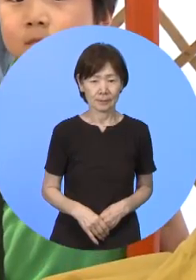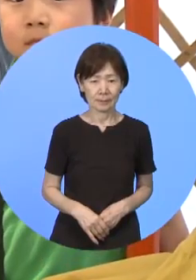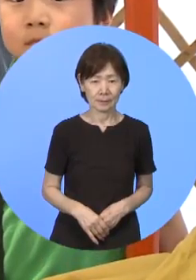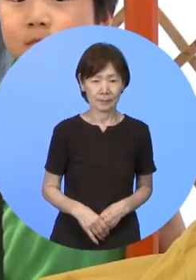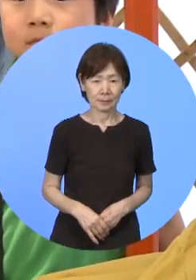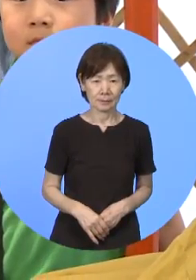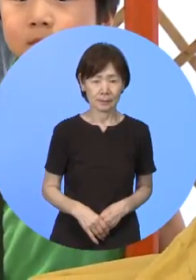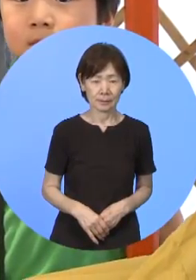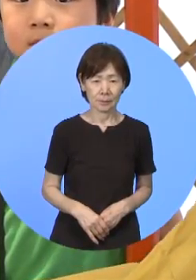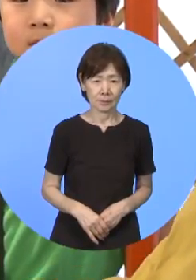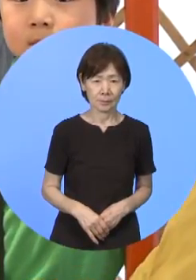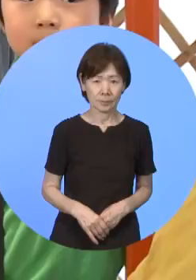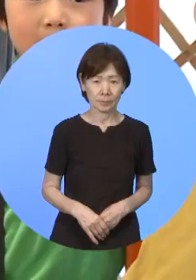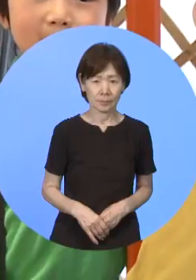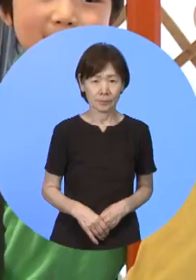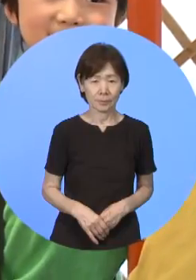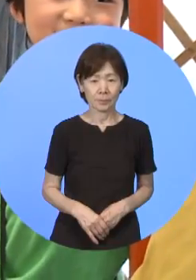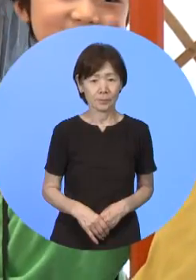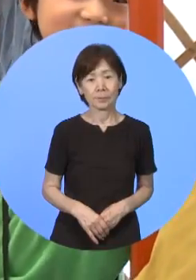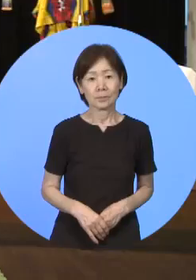わっていました。